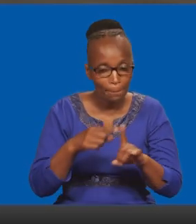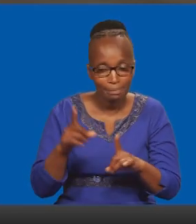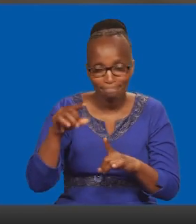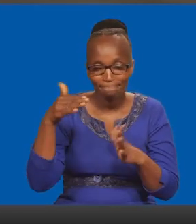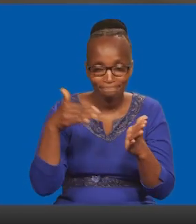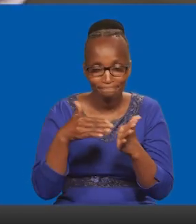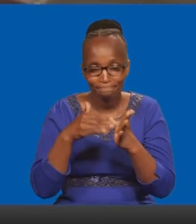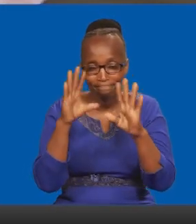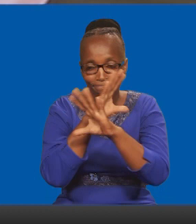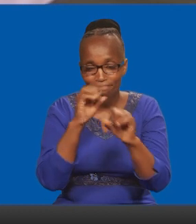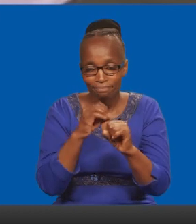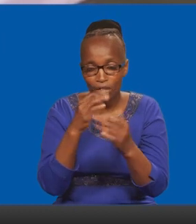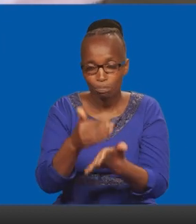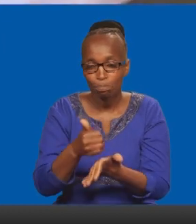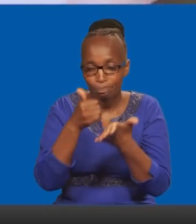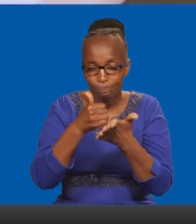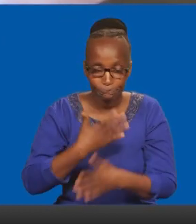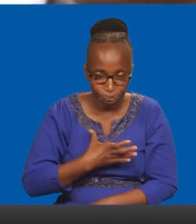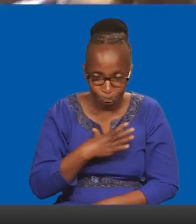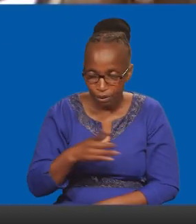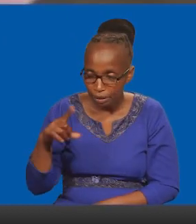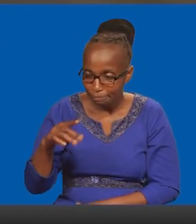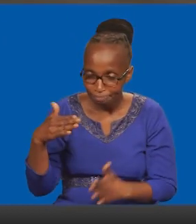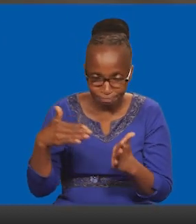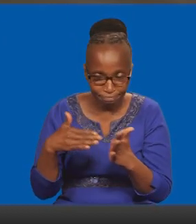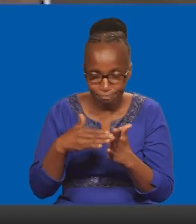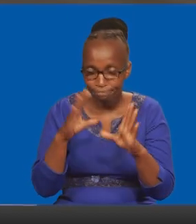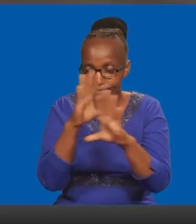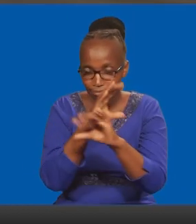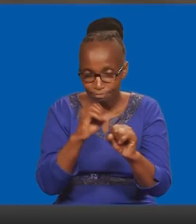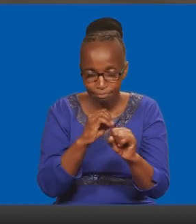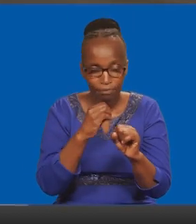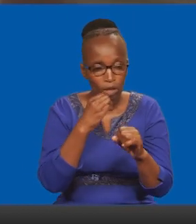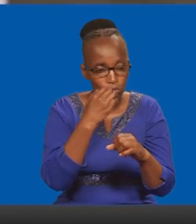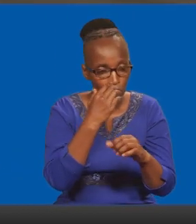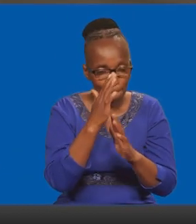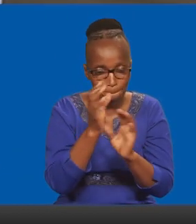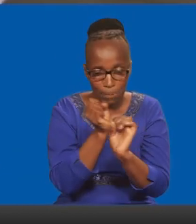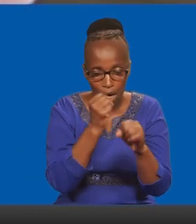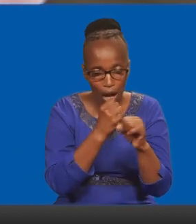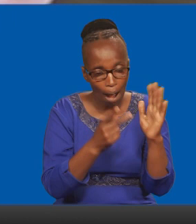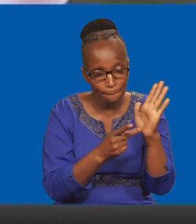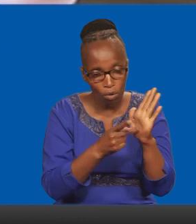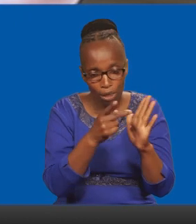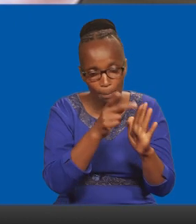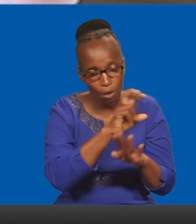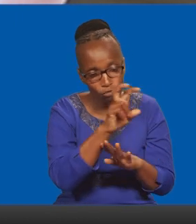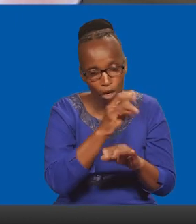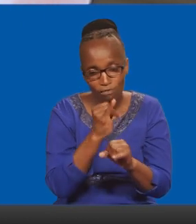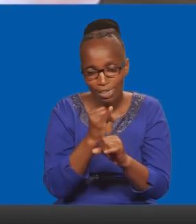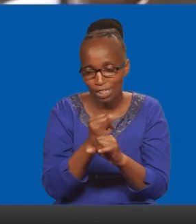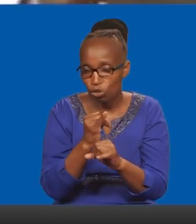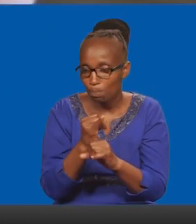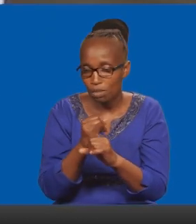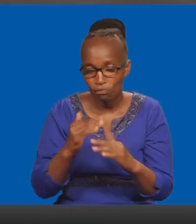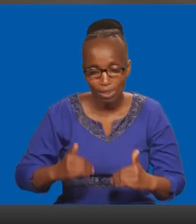Mbona wanazuia rais asaidie hao watu ya kawaida ambaye hawana nyumba? Mbona wanazuia rais